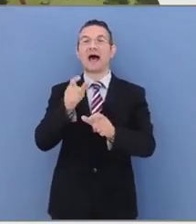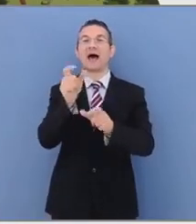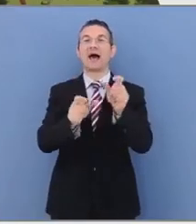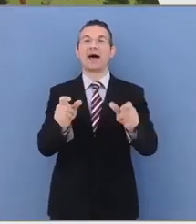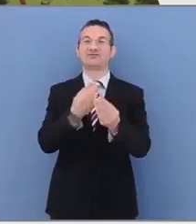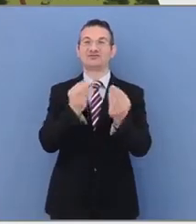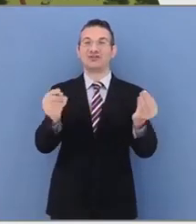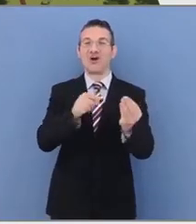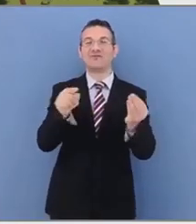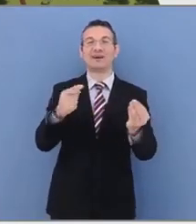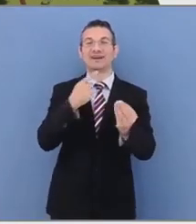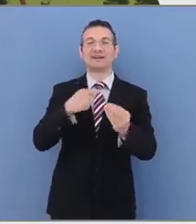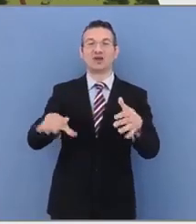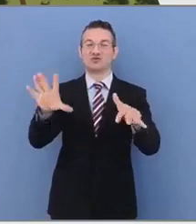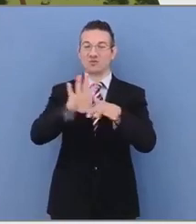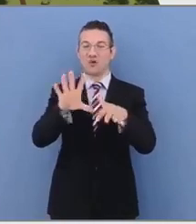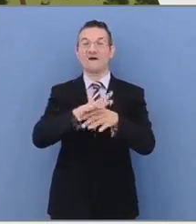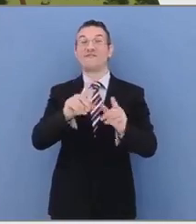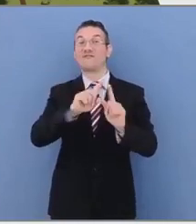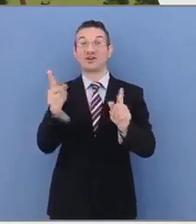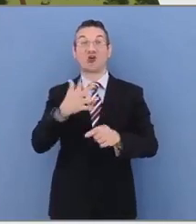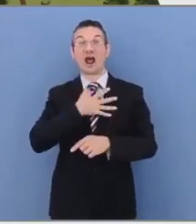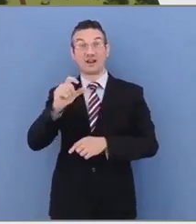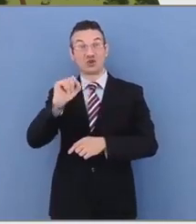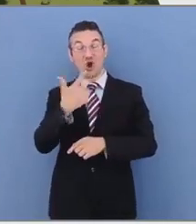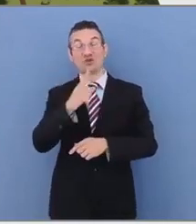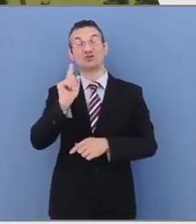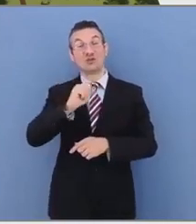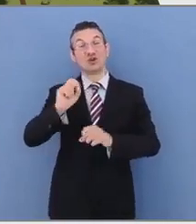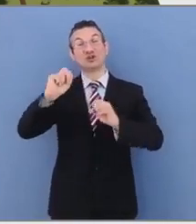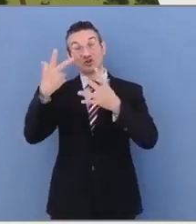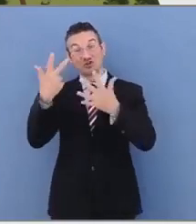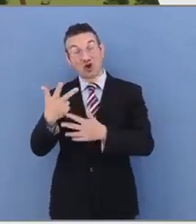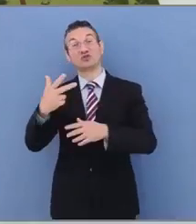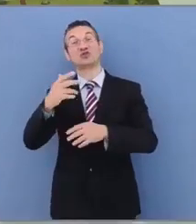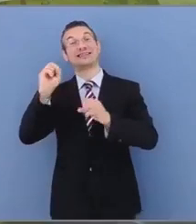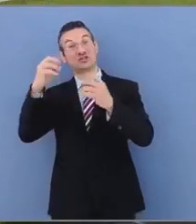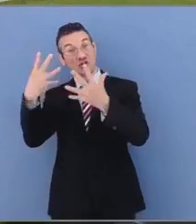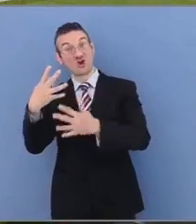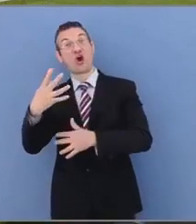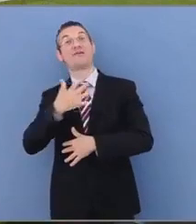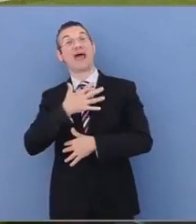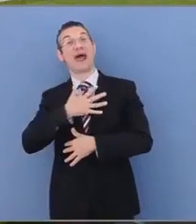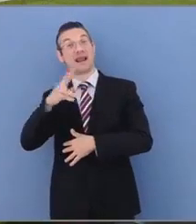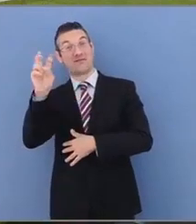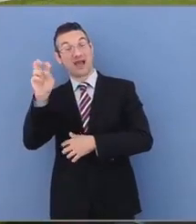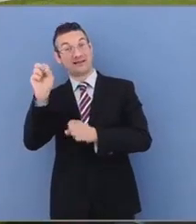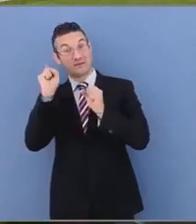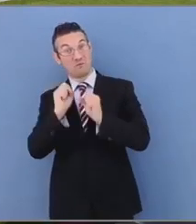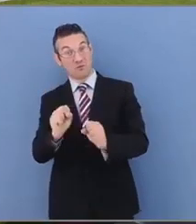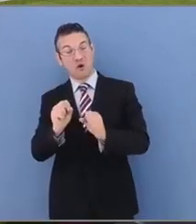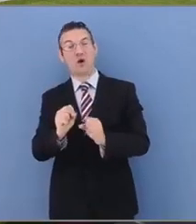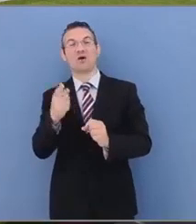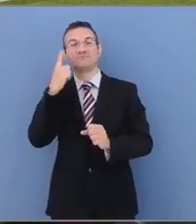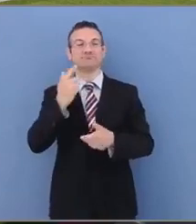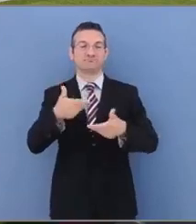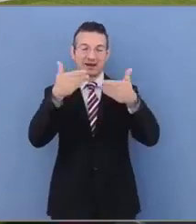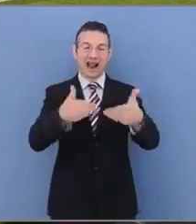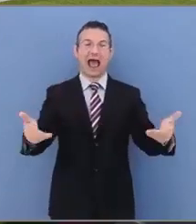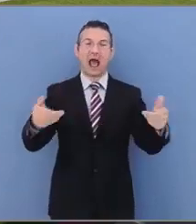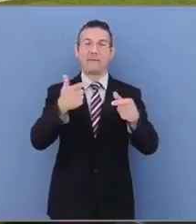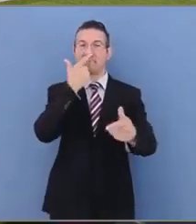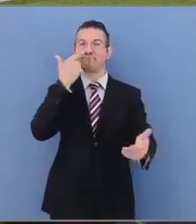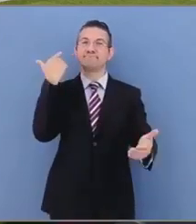fino a 12 anni, ma fino a 18, 19, 20 e anche oltre, e dedicarsi finalmente a un campo idoneo per la nazionale